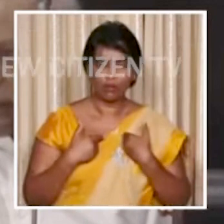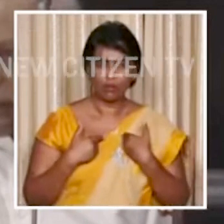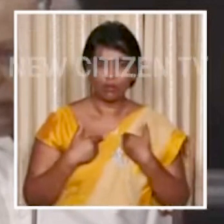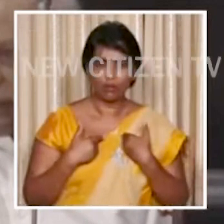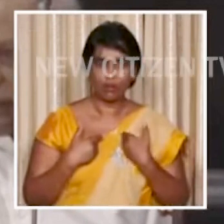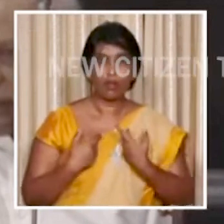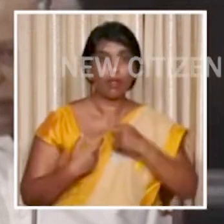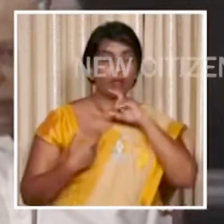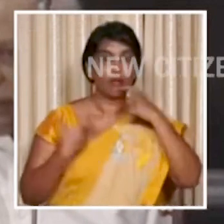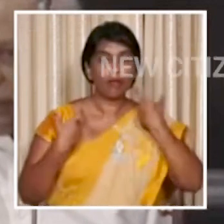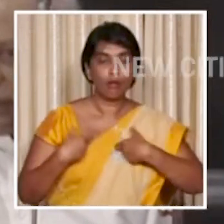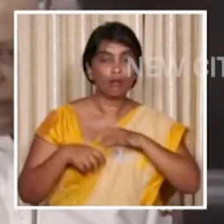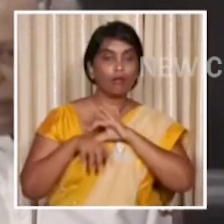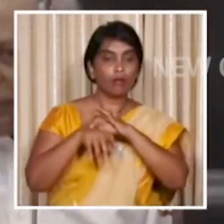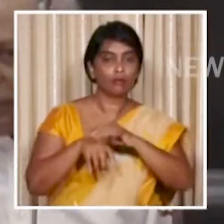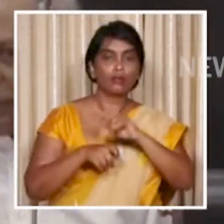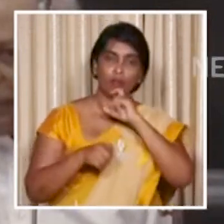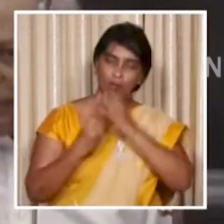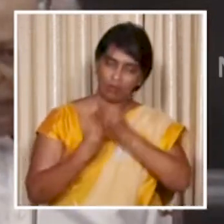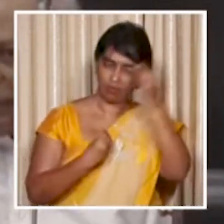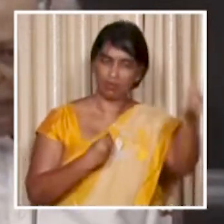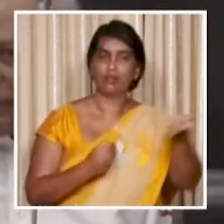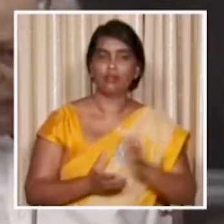මාව නීතිඥ කරන්න මම නඩු අරන් දෙන්න.